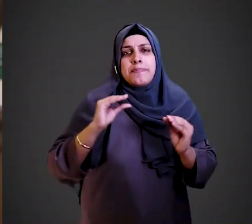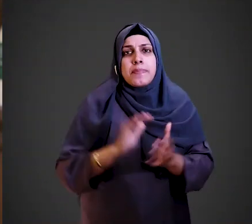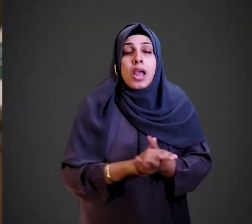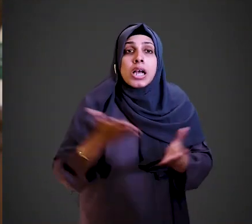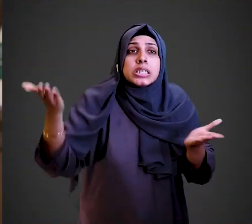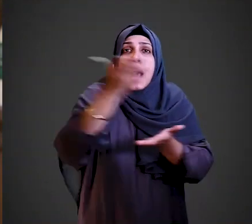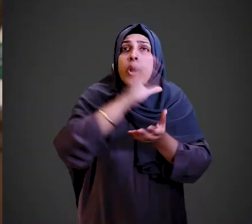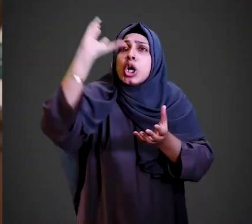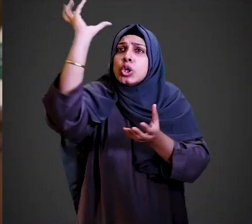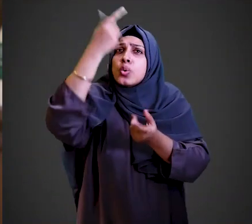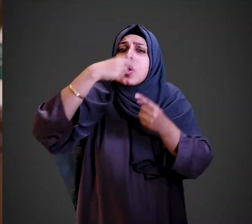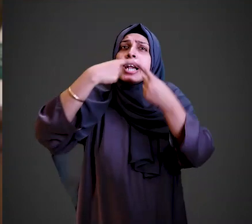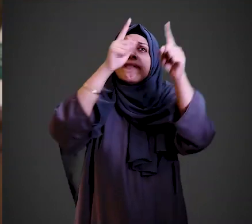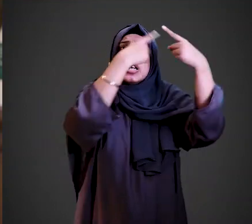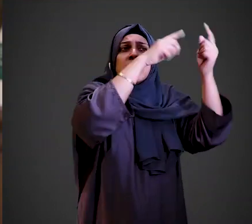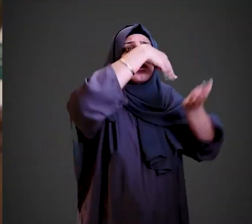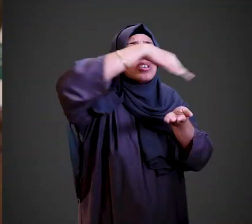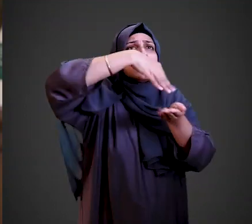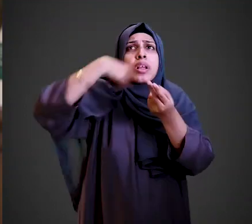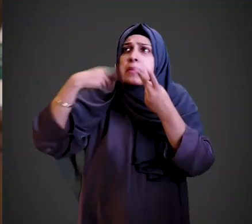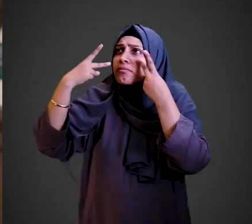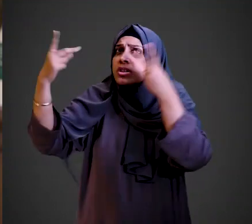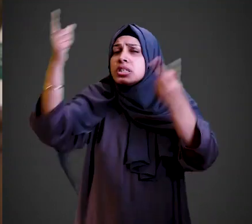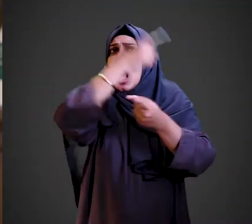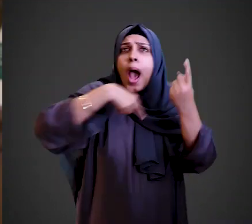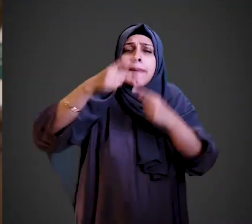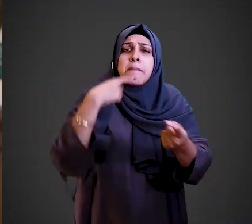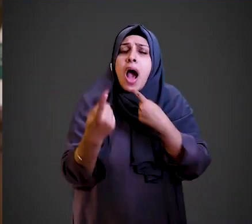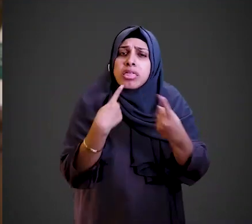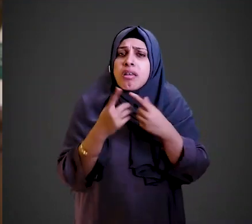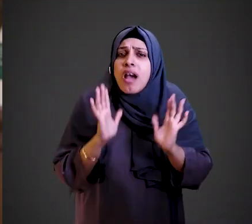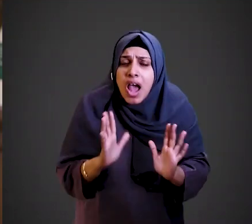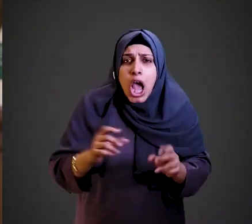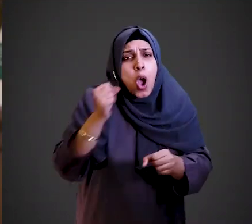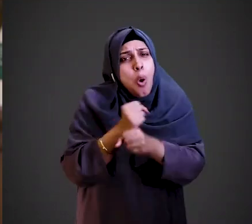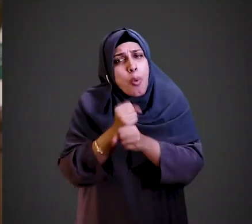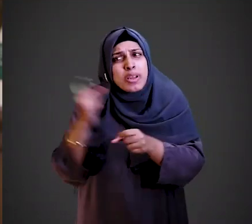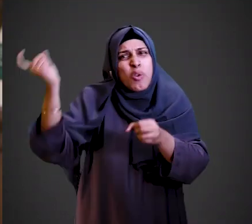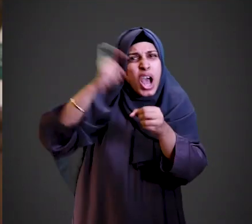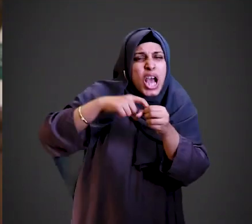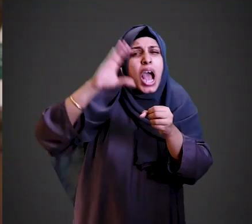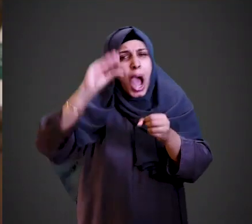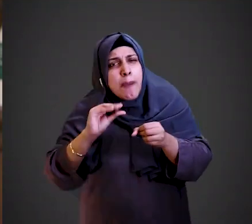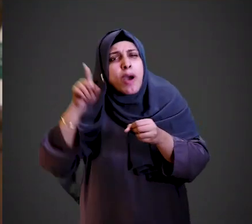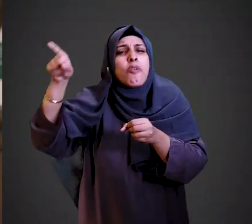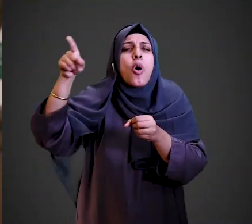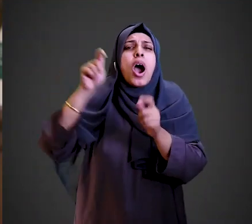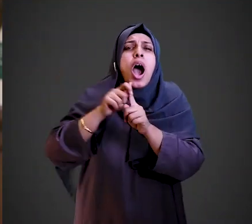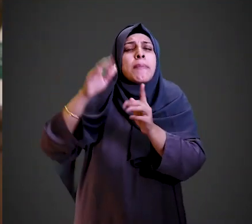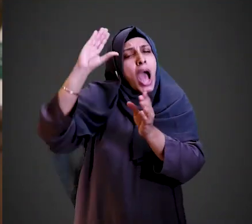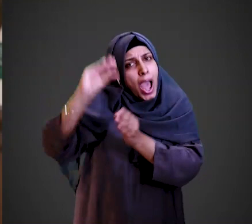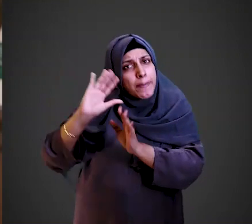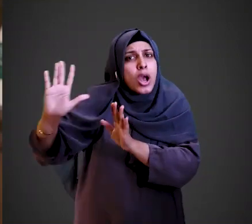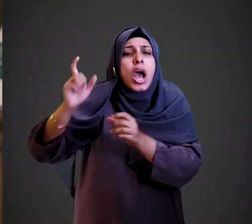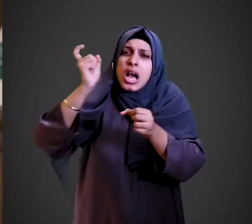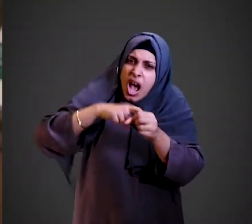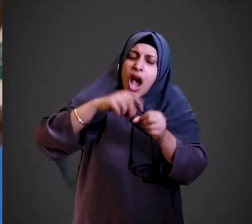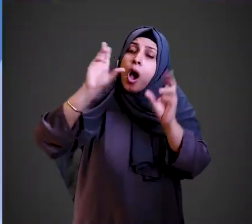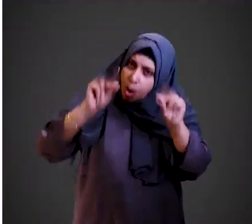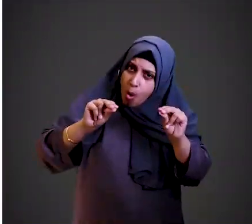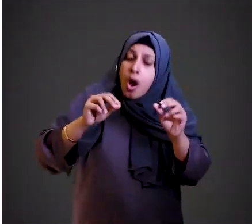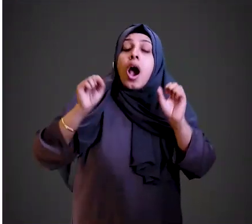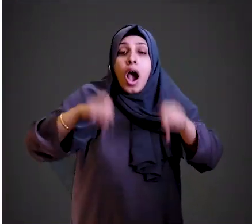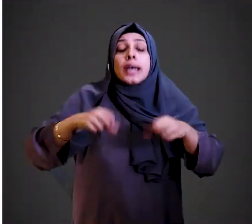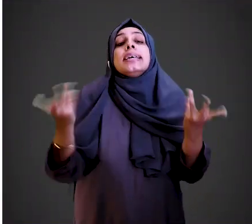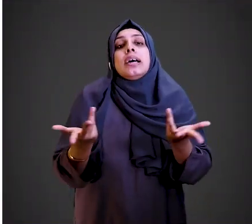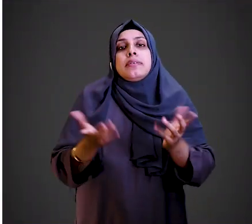ہے. اور دنیا میں کے بیشتر ممالک میں ہم دیکھتے ہیں کہ یہ ایک بحث چلی ہوئی ہے کہ حکومت کا رول کس طریقے سے کم کیا جائے، کرنا چاہیے یا نہیں